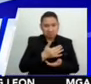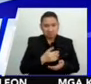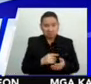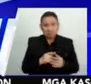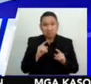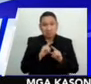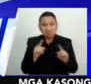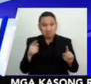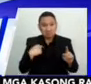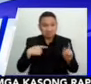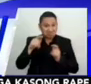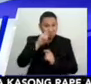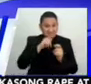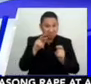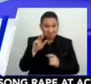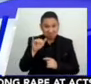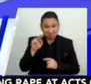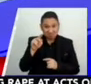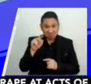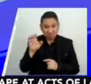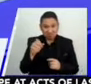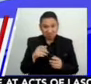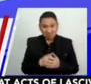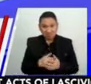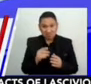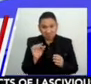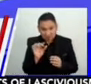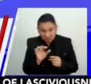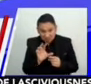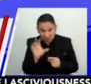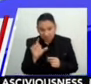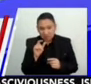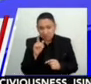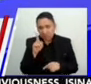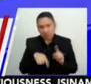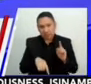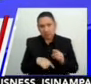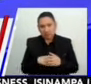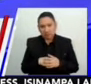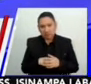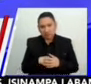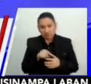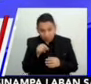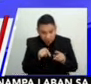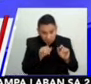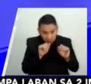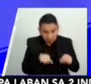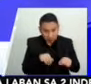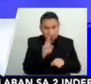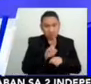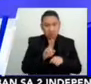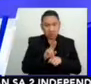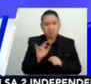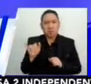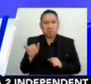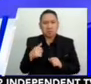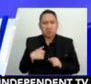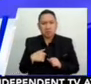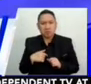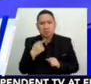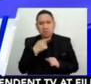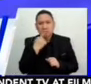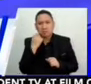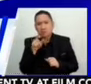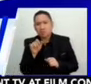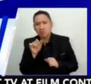Christine pagal Haba na yan hindi na pwede ah ito po pwede pa' yung ganito kasi matatanggal naman eh mababali pa